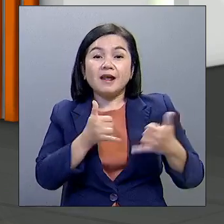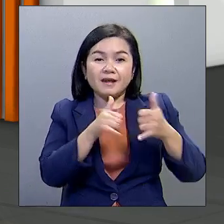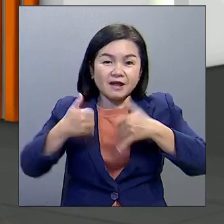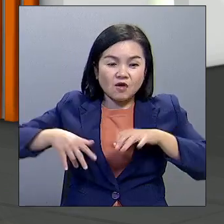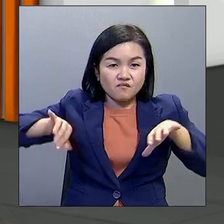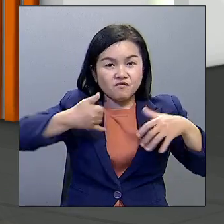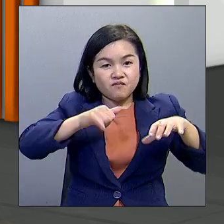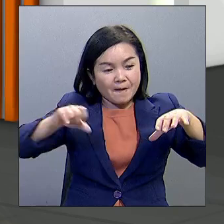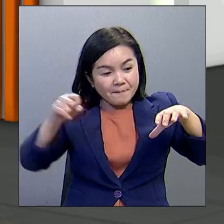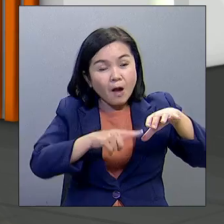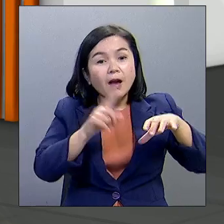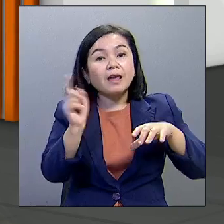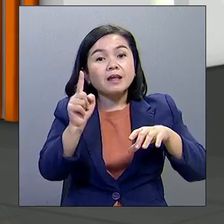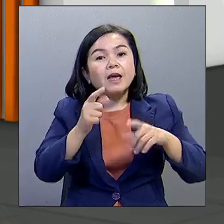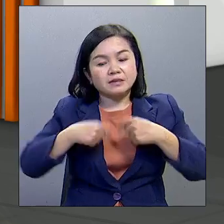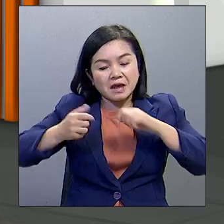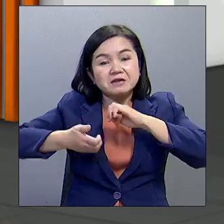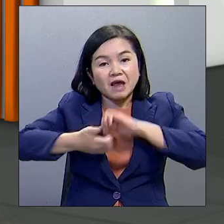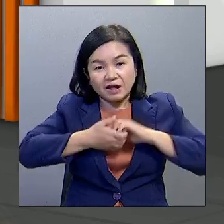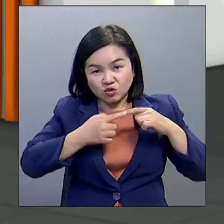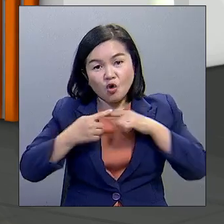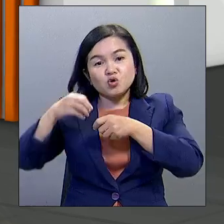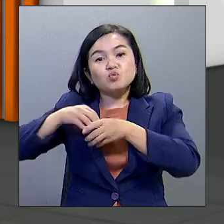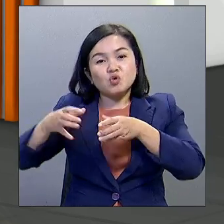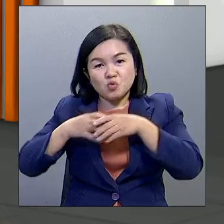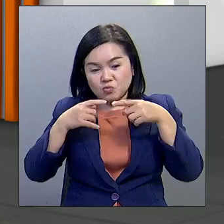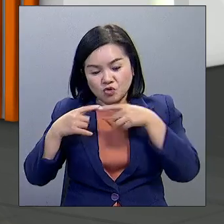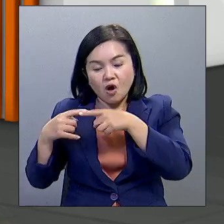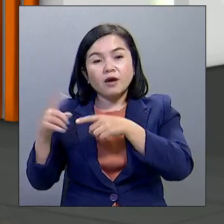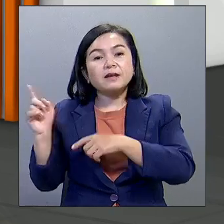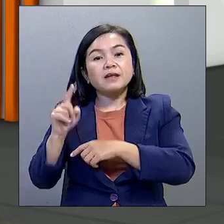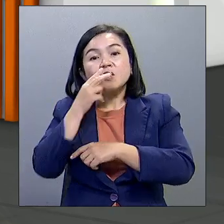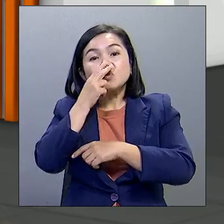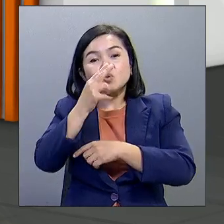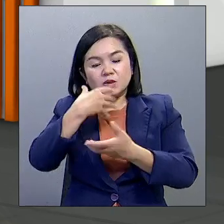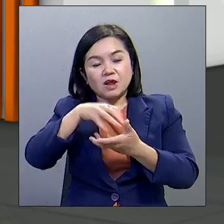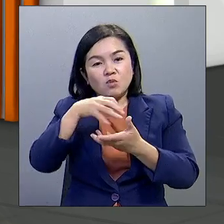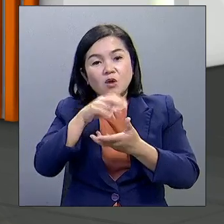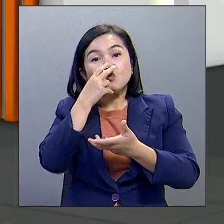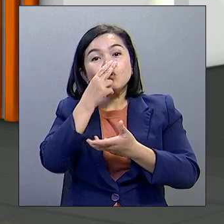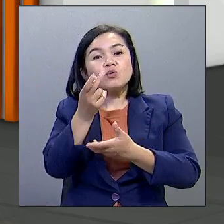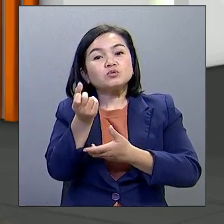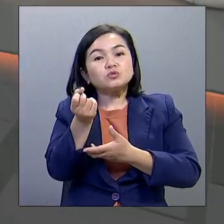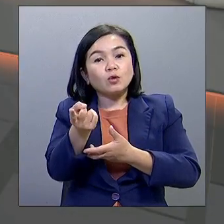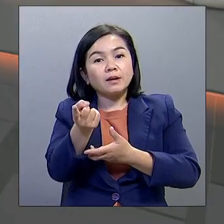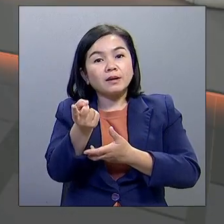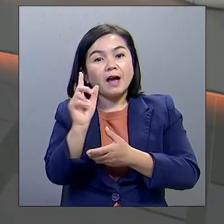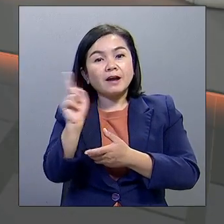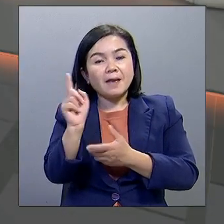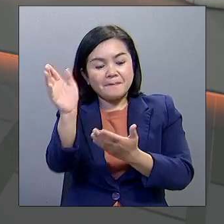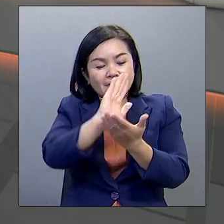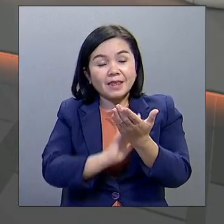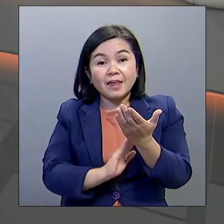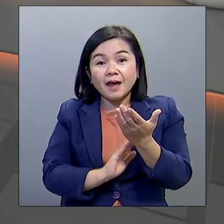พื่อประเมินผลงานในการต่อสัญญาฉบับใหม่ด้วยนะคะวันนี้ติดตามรายละเอียดจากคุณธนิตเอิบสุขนะคะรายงานสดมาจากประเทศมาเลเ